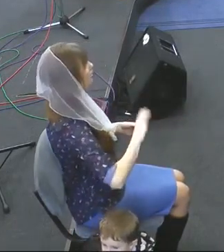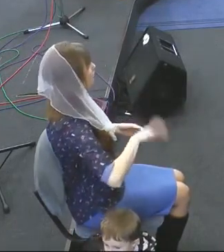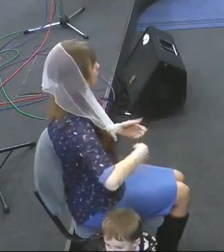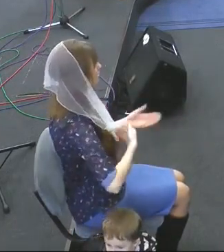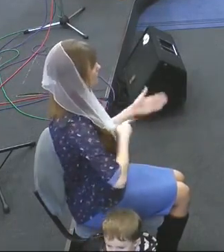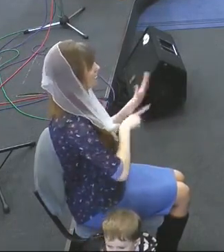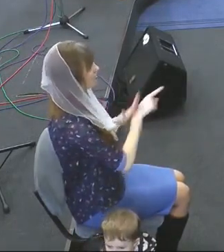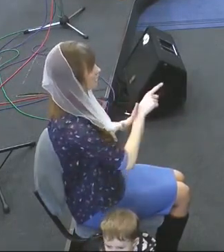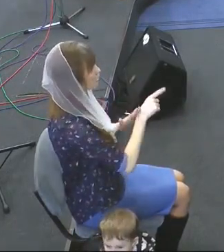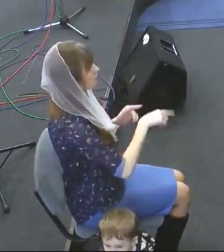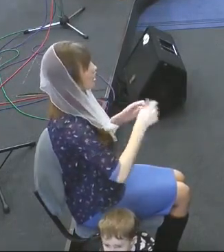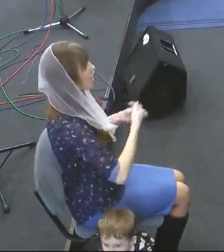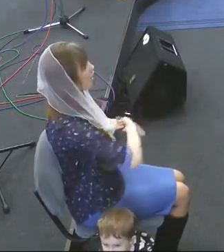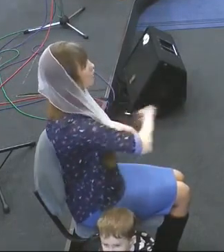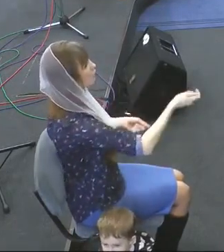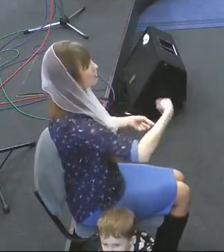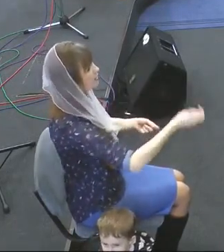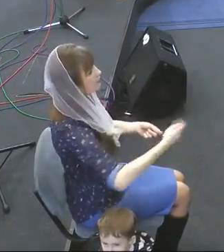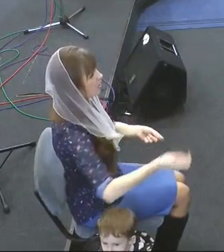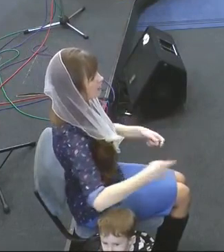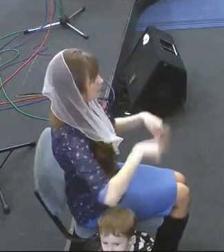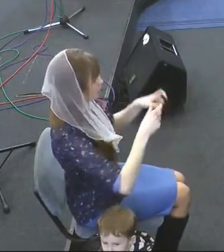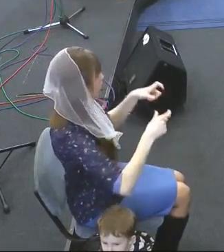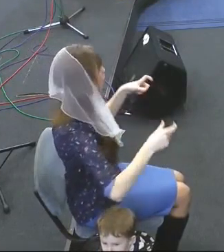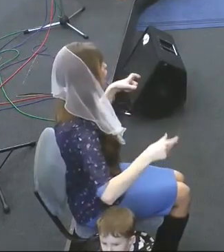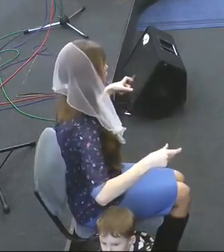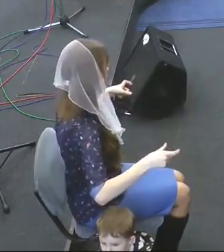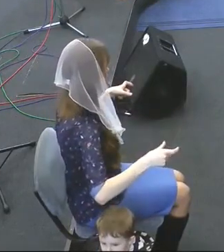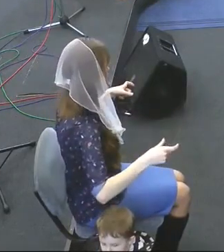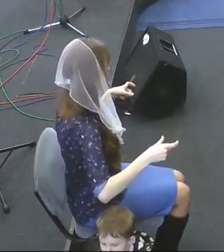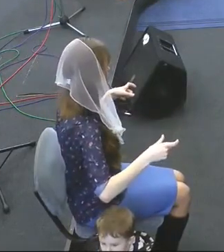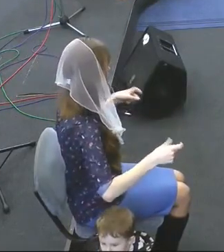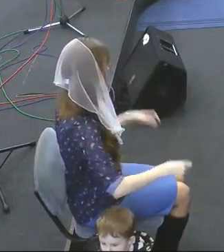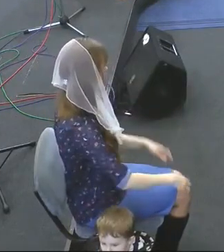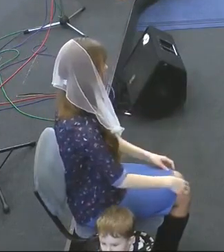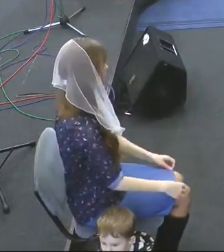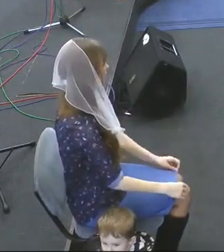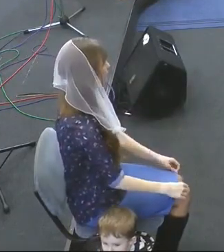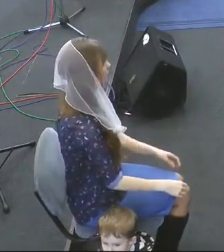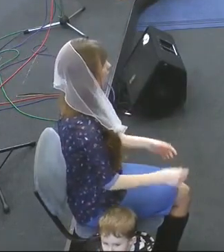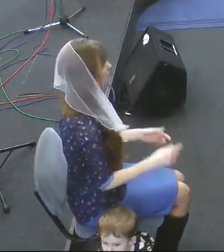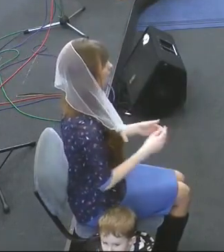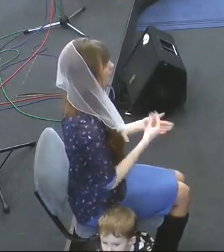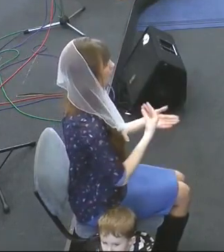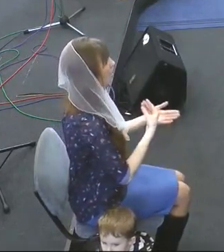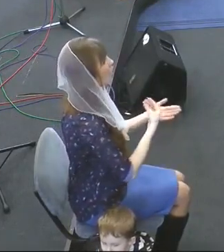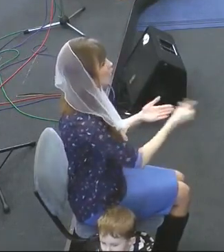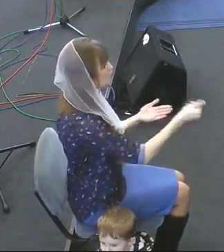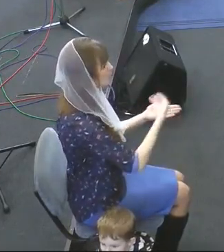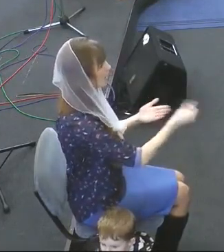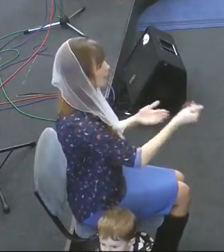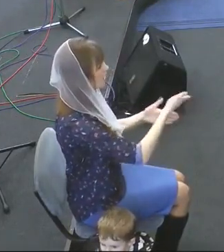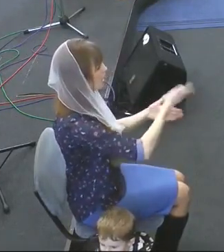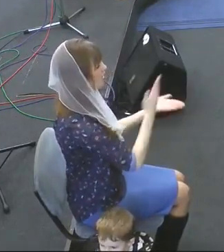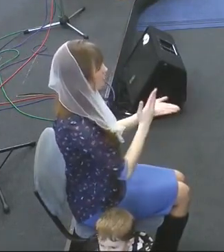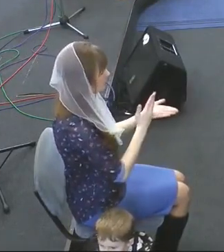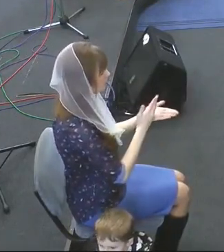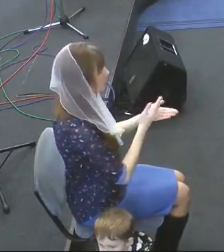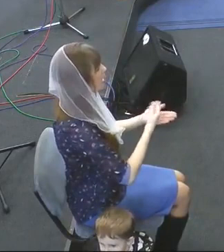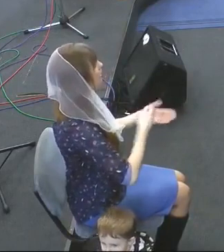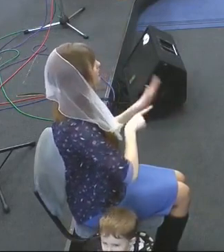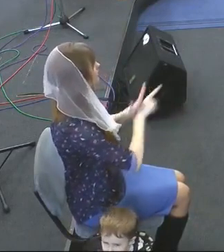Цілеспрямований. І, можливо, його можна назвати начальником Олімпійського комітету на той час, тому що він будував іподроми, стадіони